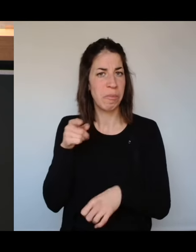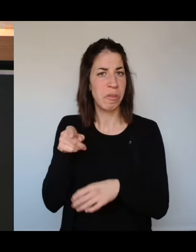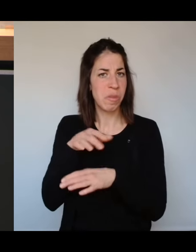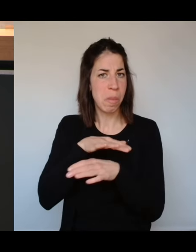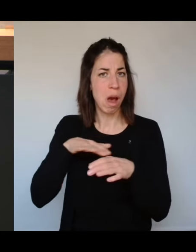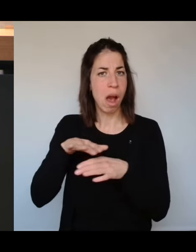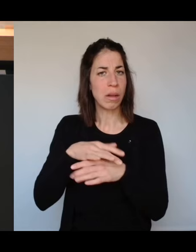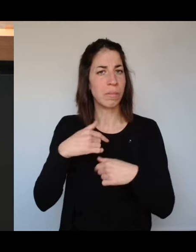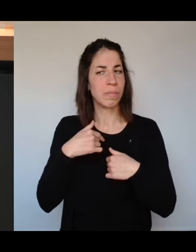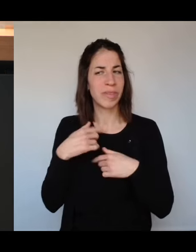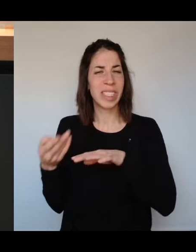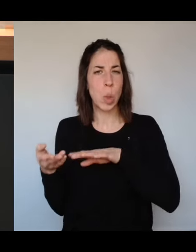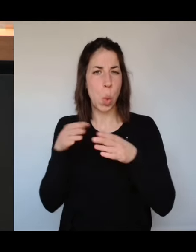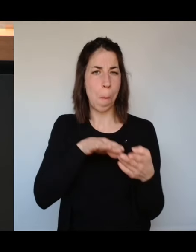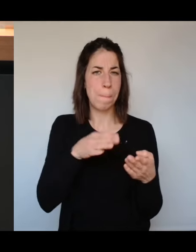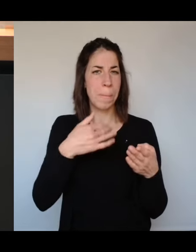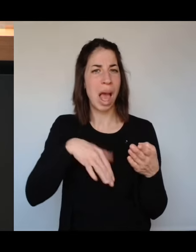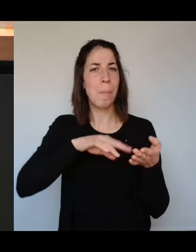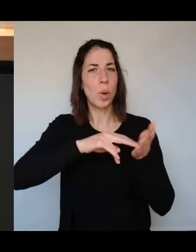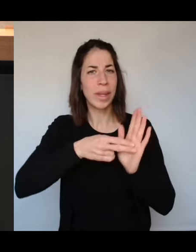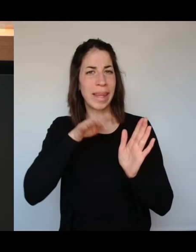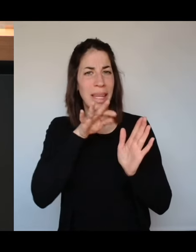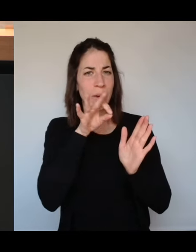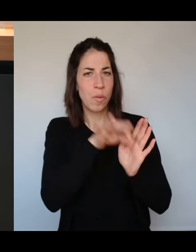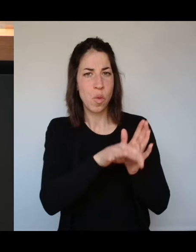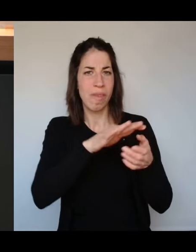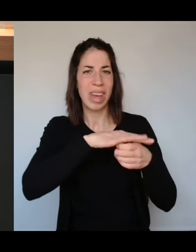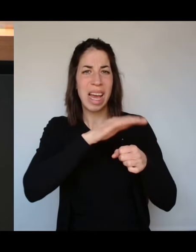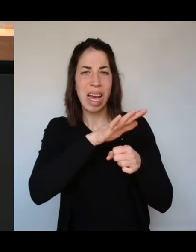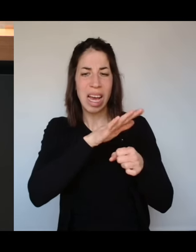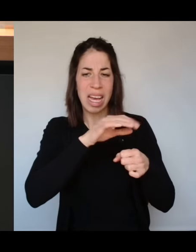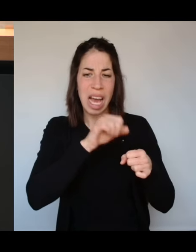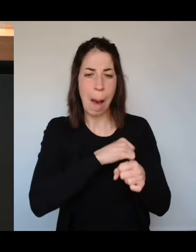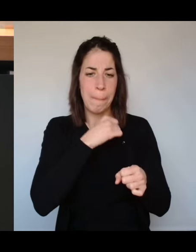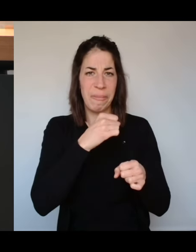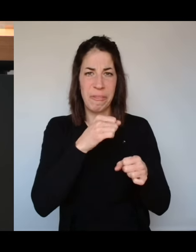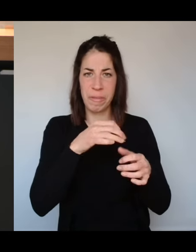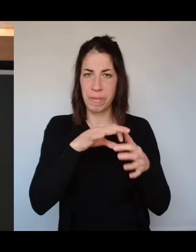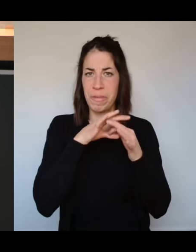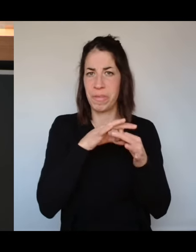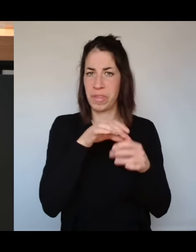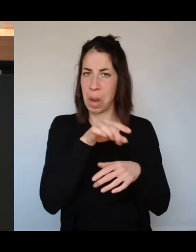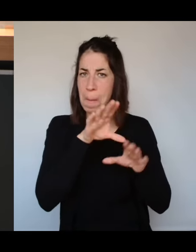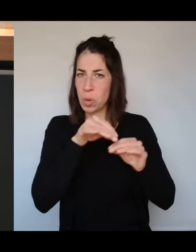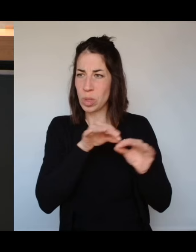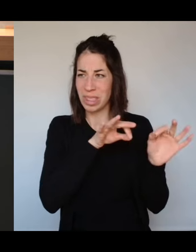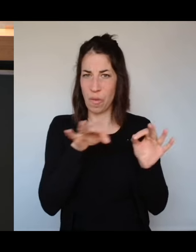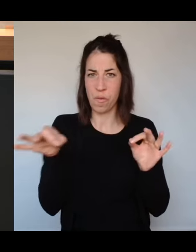dieser Stadt. Und weil zufällig die Drogendealer schwarz sind, wird natürlich von dort sofort